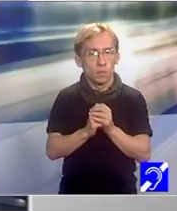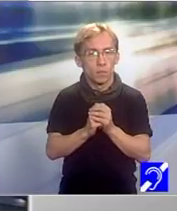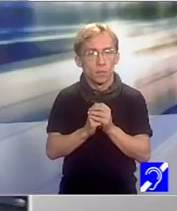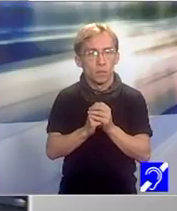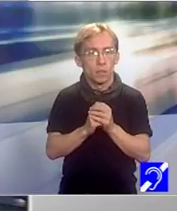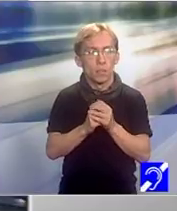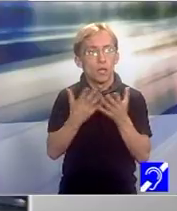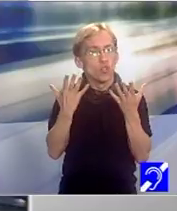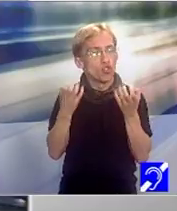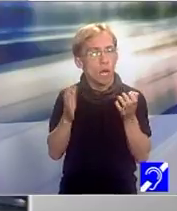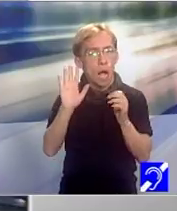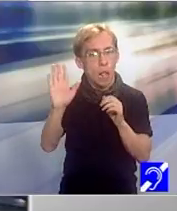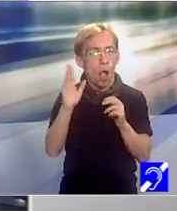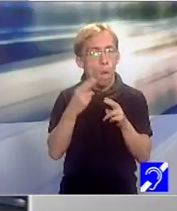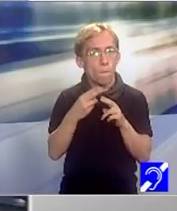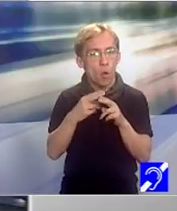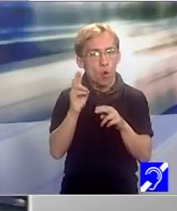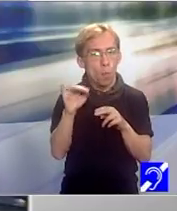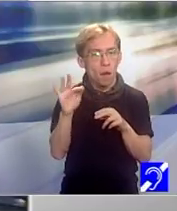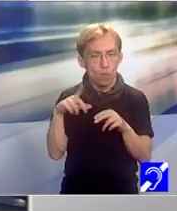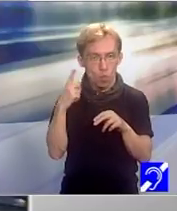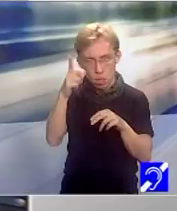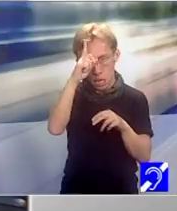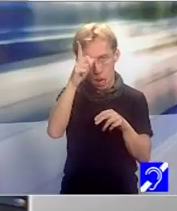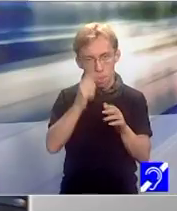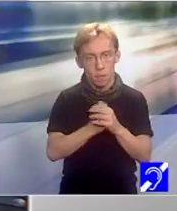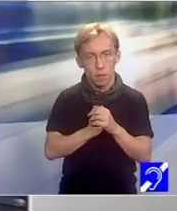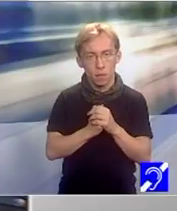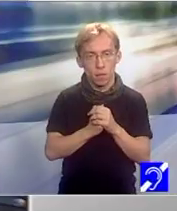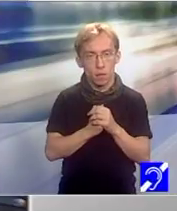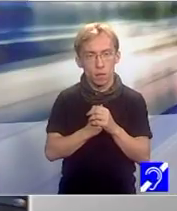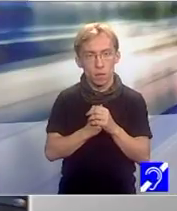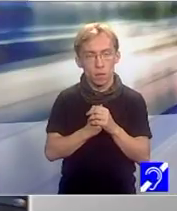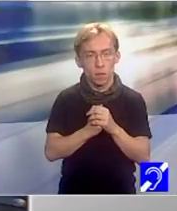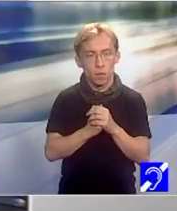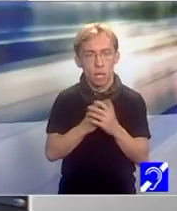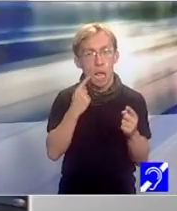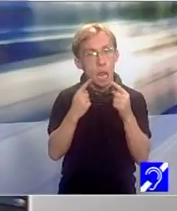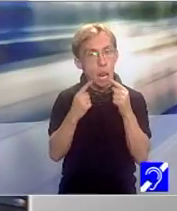au standardizat boala la OMS sunt nemți. Deci pentru această boală am învățat limba germană.